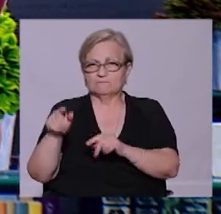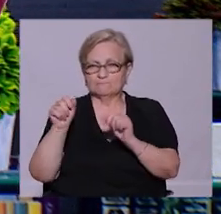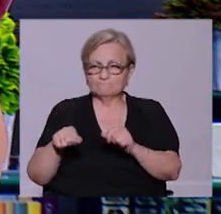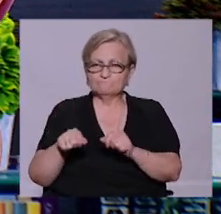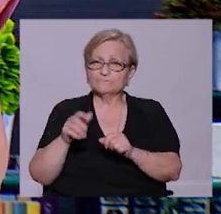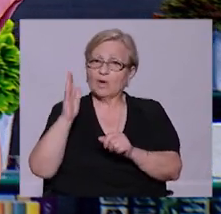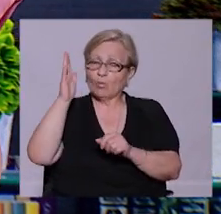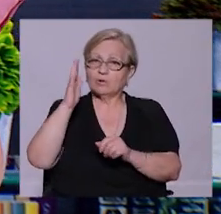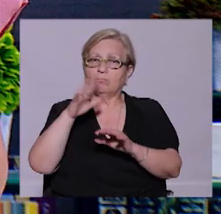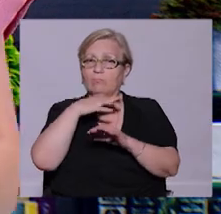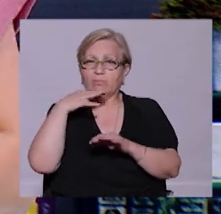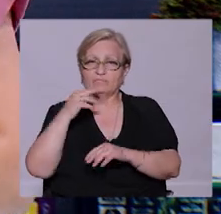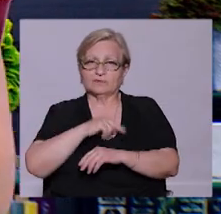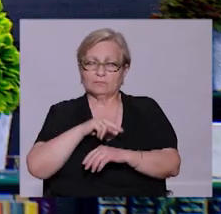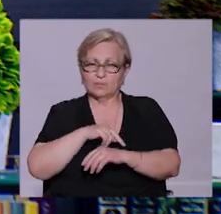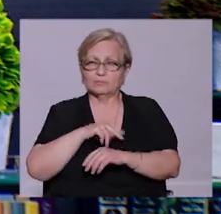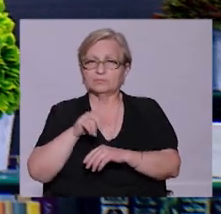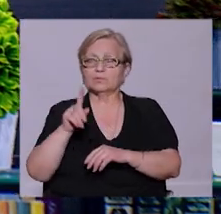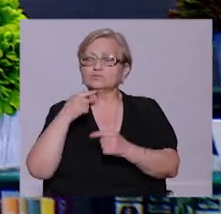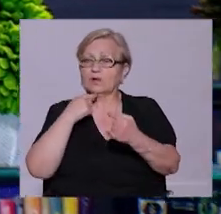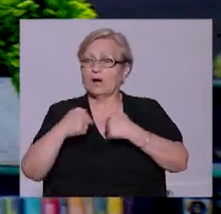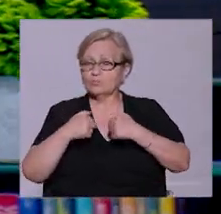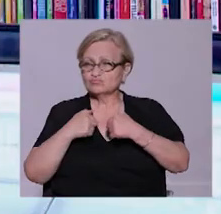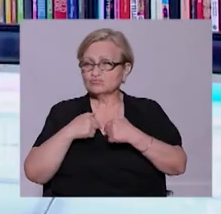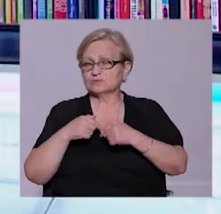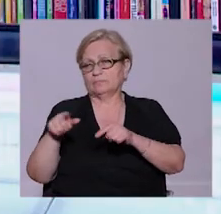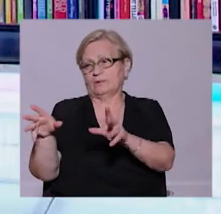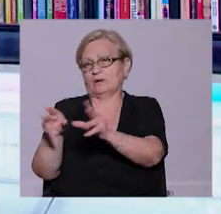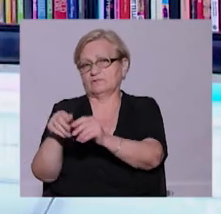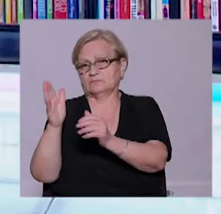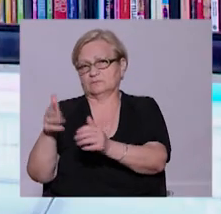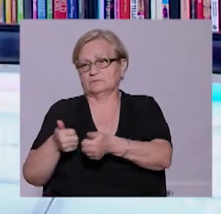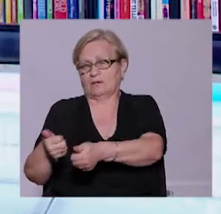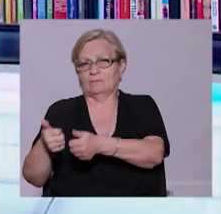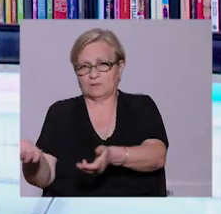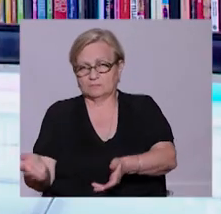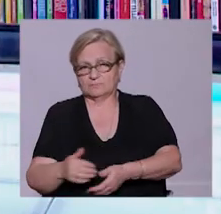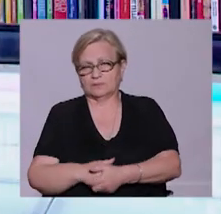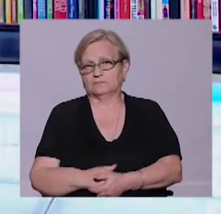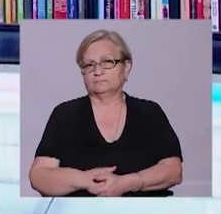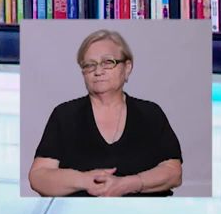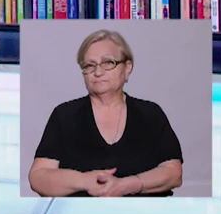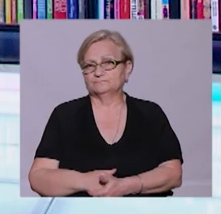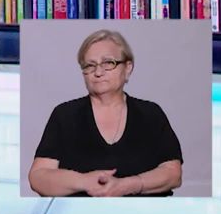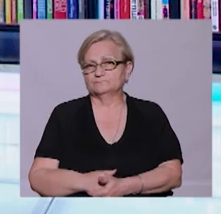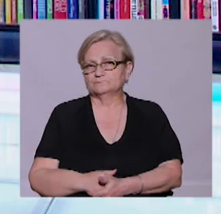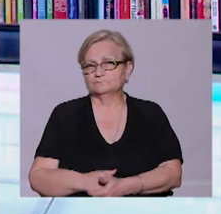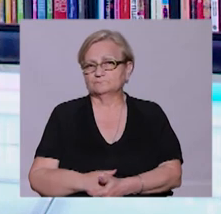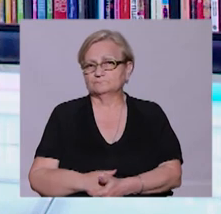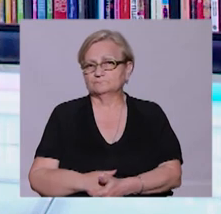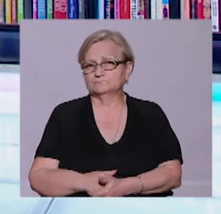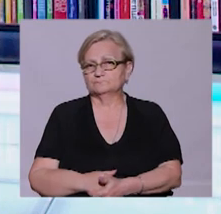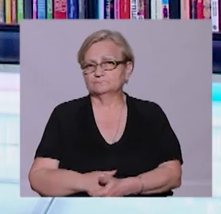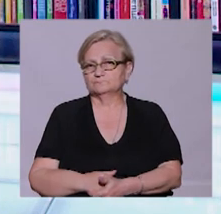შეიძენს მეგობრებს, რომლებიც ჭირშიც და ხინშიც მის გვერდით იქნებიან. გადავიდეთ შემდეგ სლაიდზე და ვიმსჯელოთ კიდევ